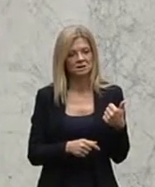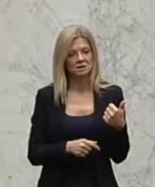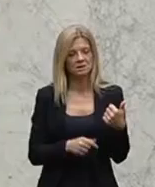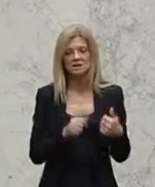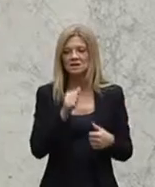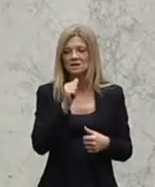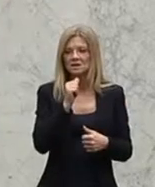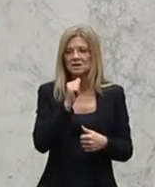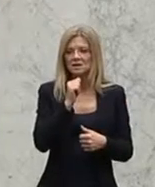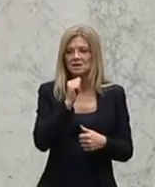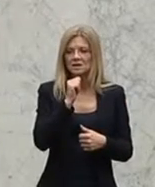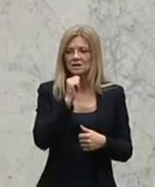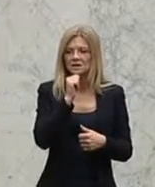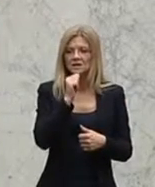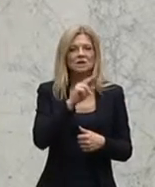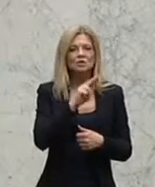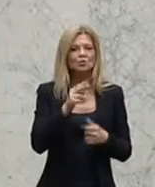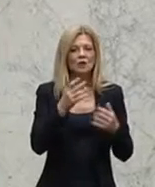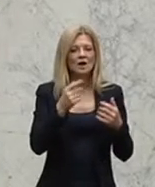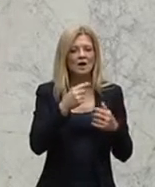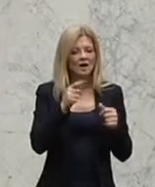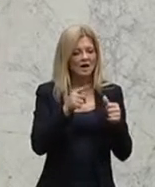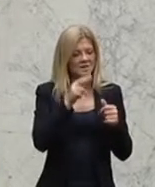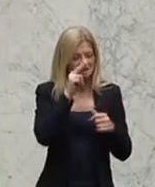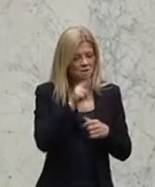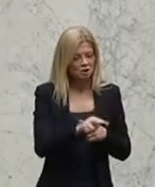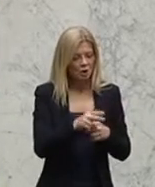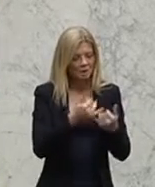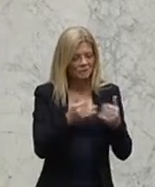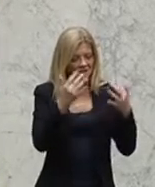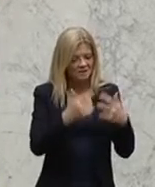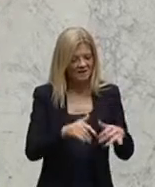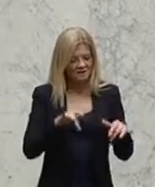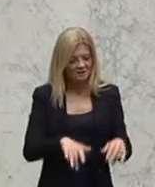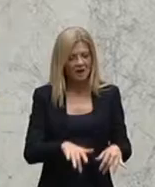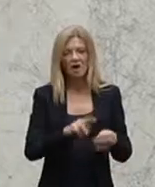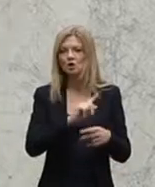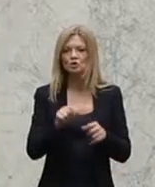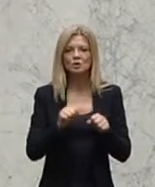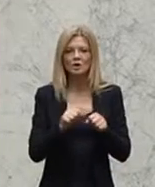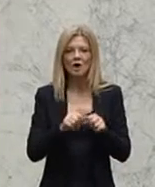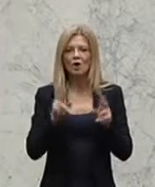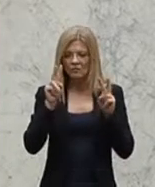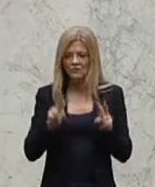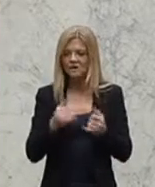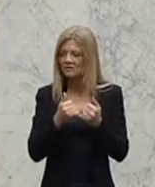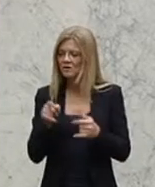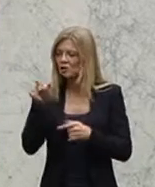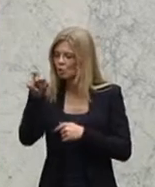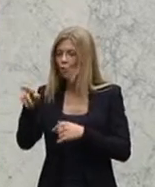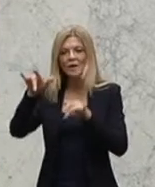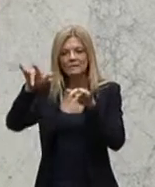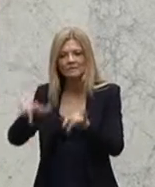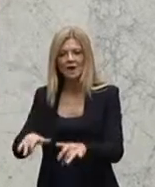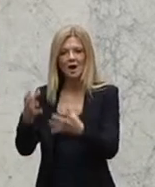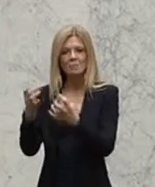den einzelnen Unterlagen ankommt, sondern auf den Personalstand in der Tat, vor Ort, in der Praxis. Hier